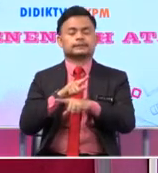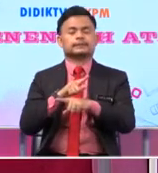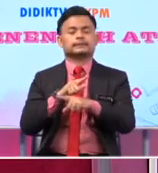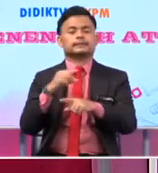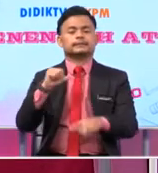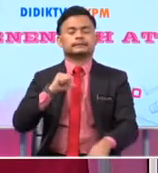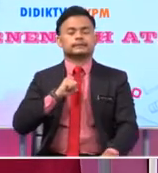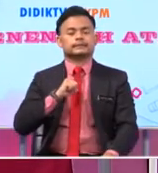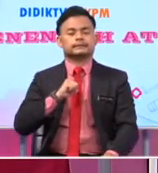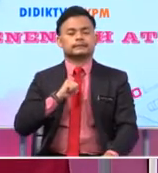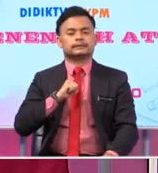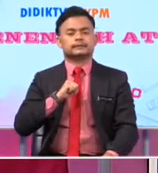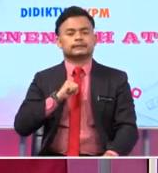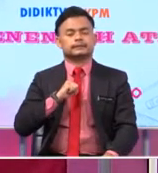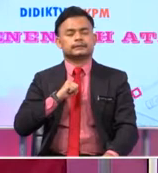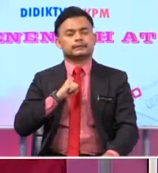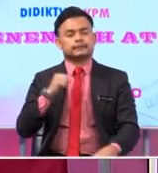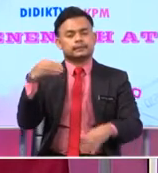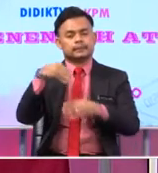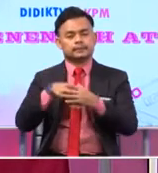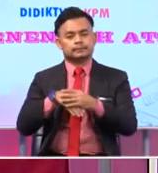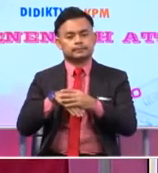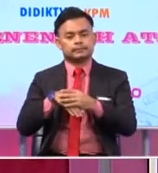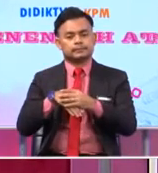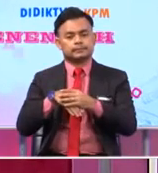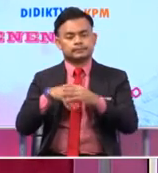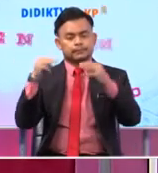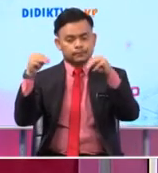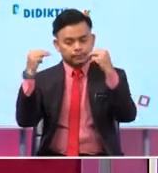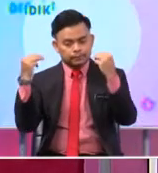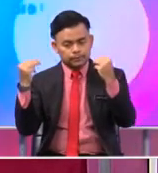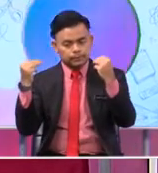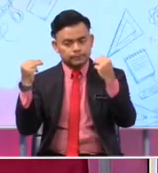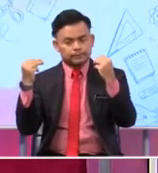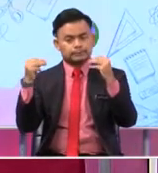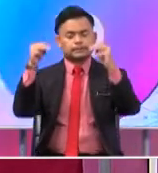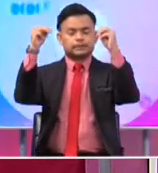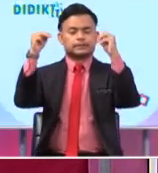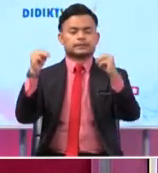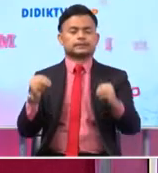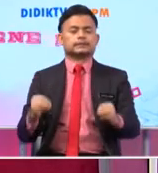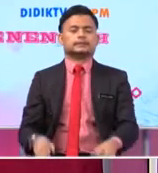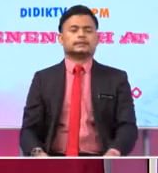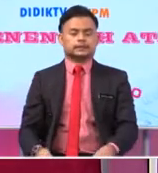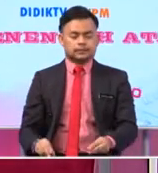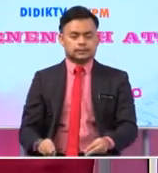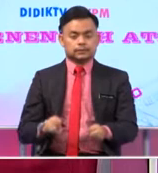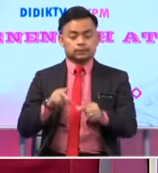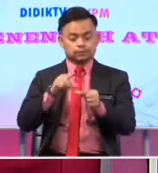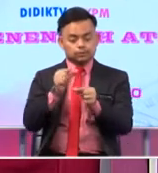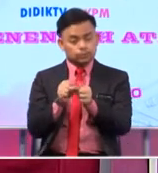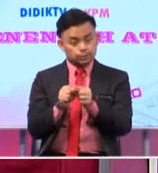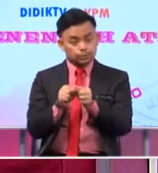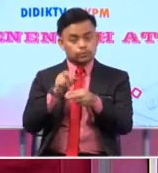kemasyarakatan Ki Contohnya seperti gotong royong kenduri kendaraan ataupun program-program kerohanian